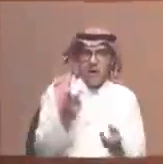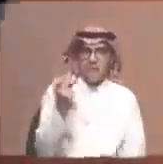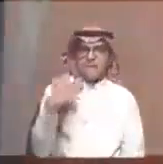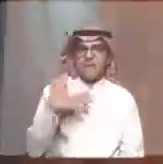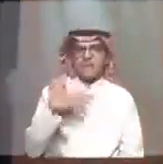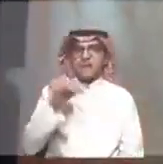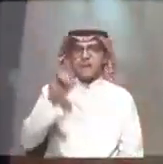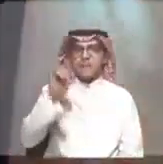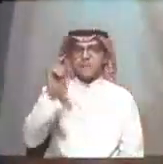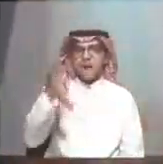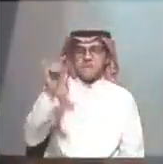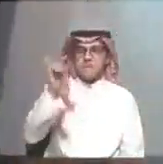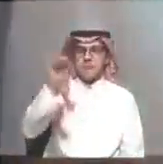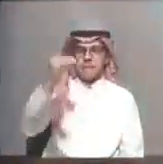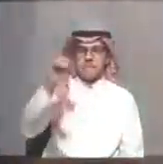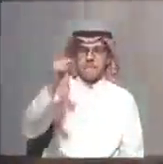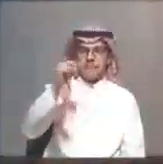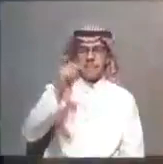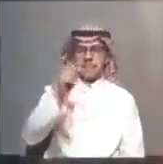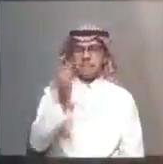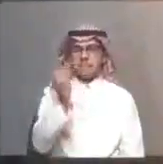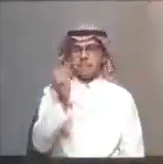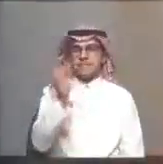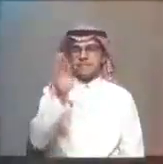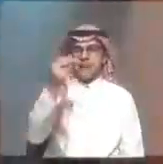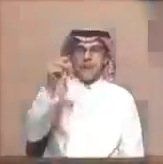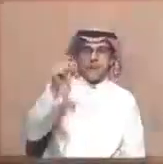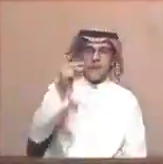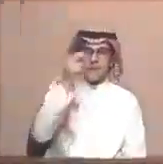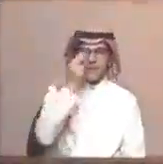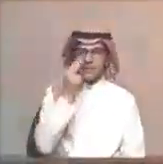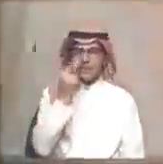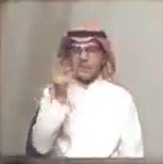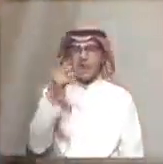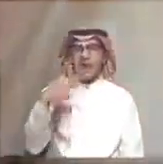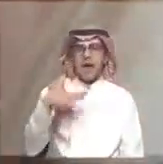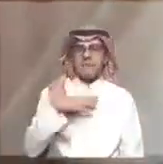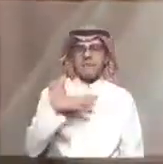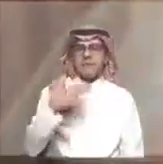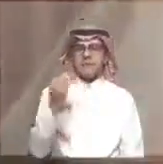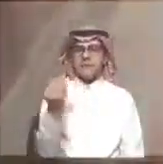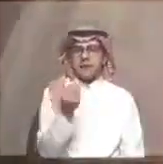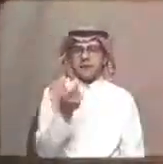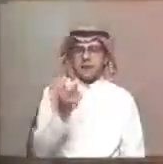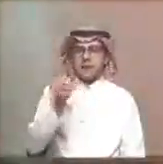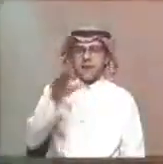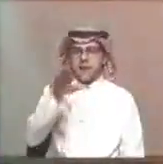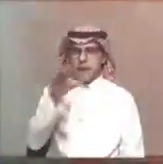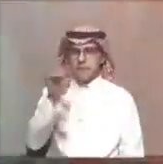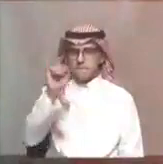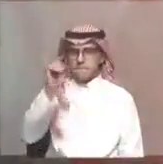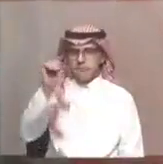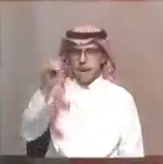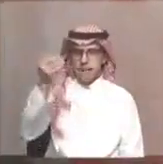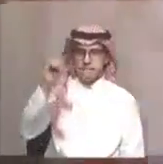الملكي الأمير محمد بن سعد بن عبد العزيز وصاحب السمو الأمير فيصل بن عبد العزيز بن فيصل صاحب السمو الملكي